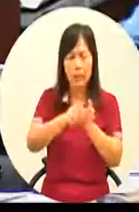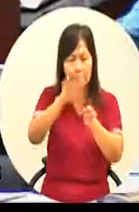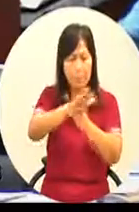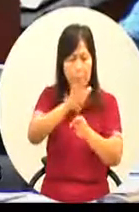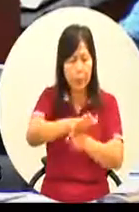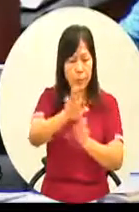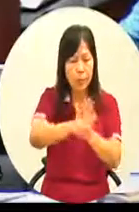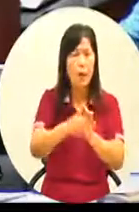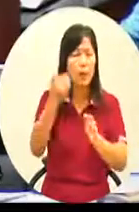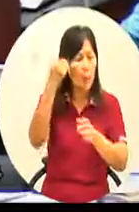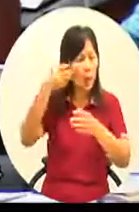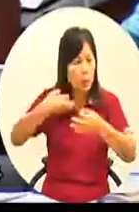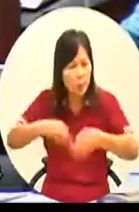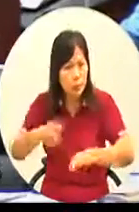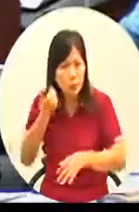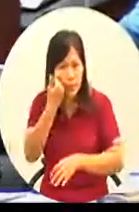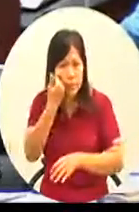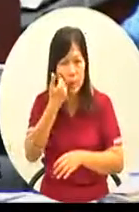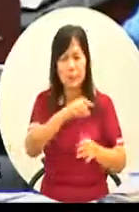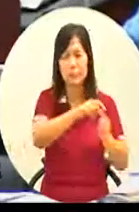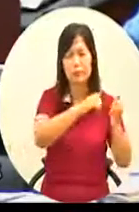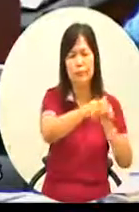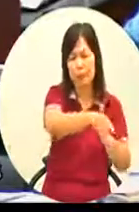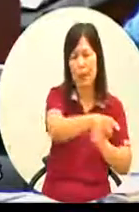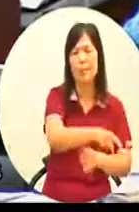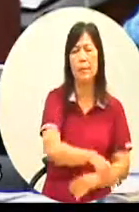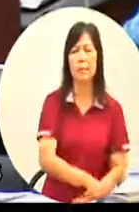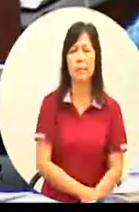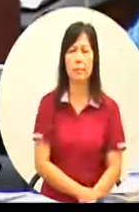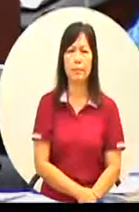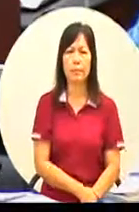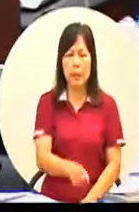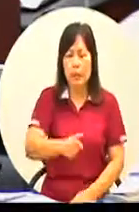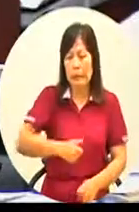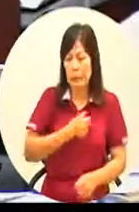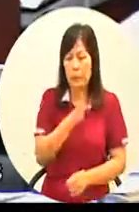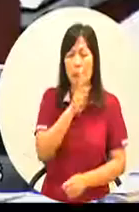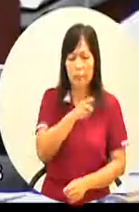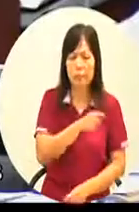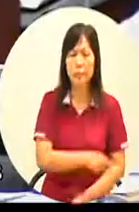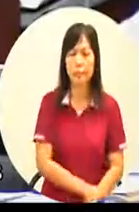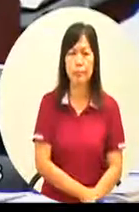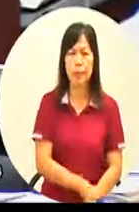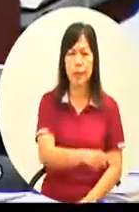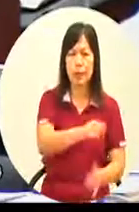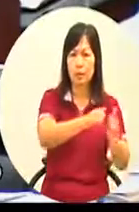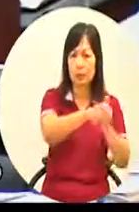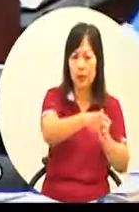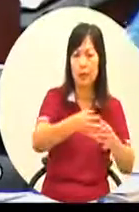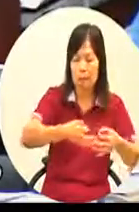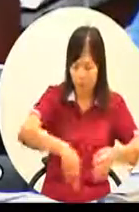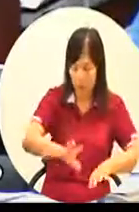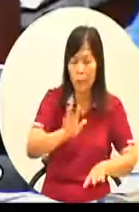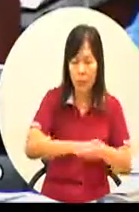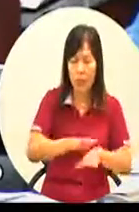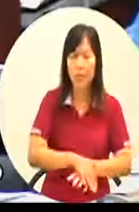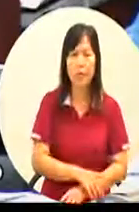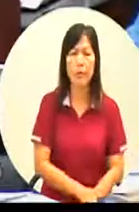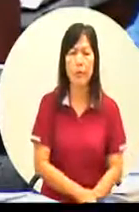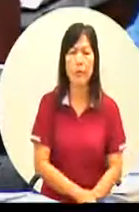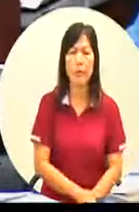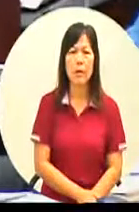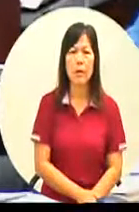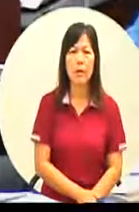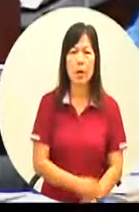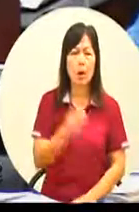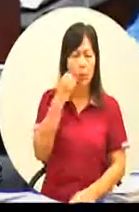什么人？损失的是老百姓啦，真正袂给骗咧。损失的是老百姓，局长。那安尼损失的